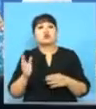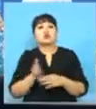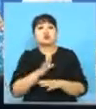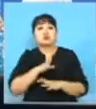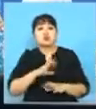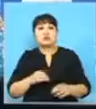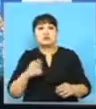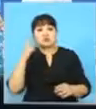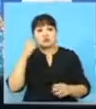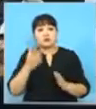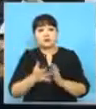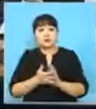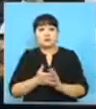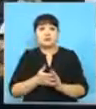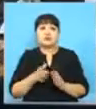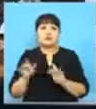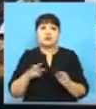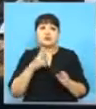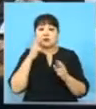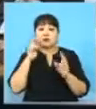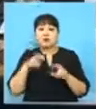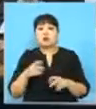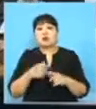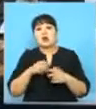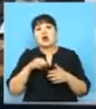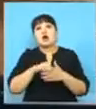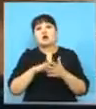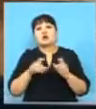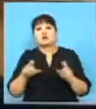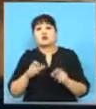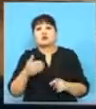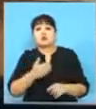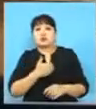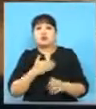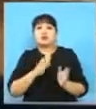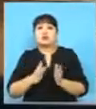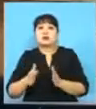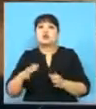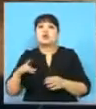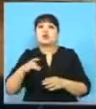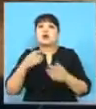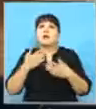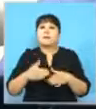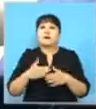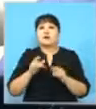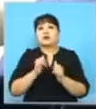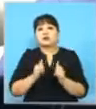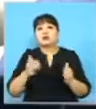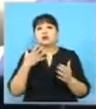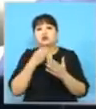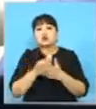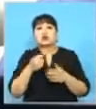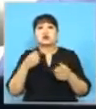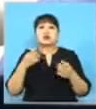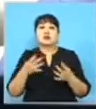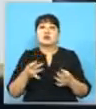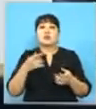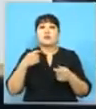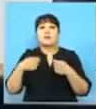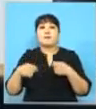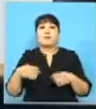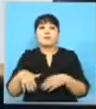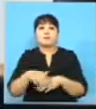было. Ляссимдума, отработайте. Определились торговые сети, намеренные налаживать в нашем регионе производство и развивать собственную сырьевую базу.